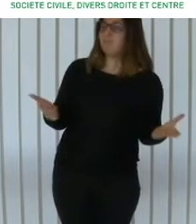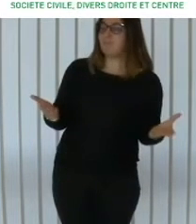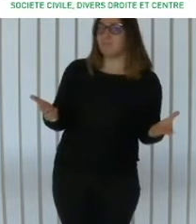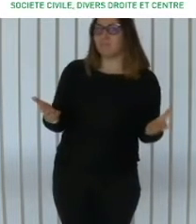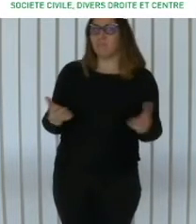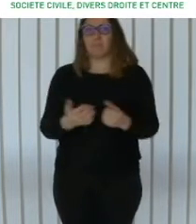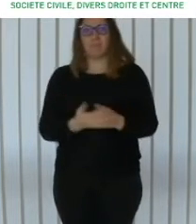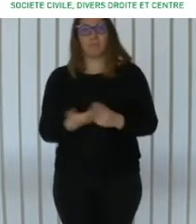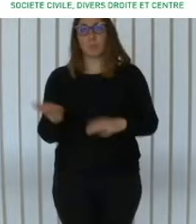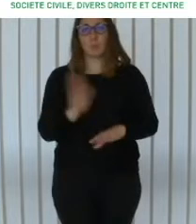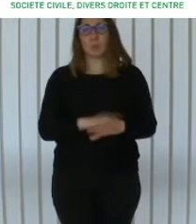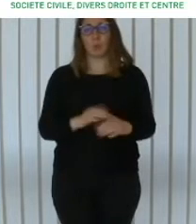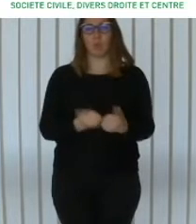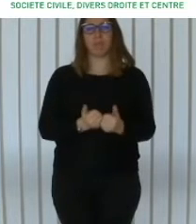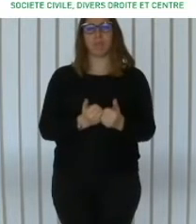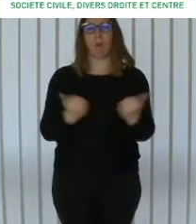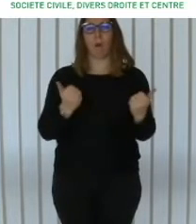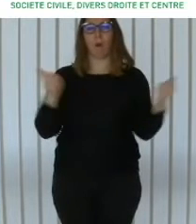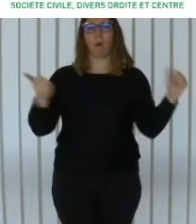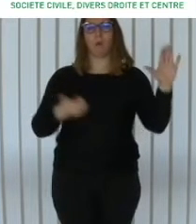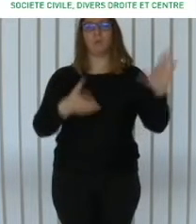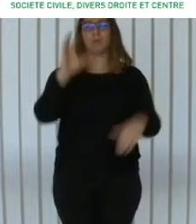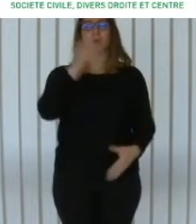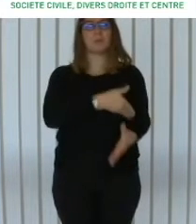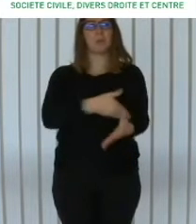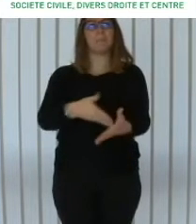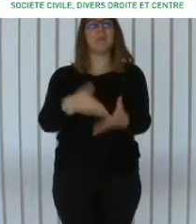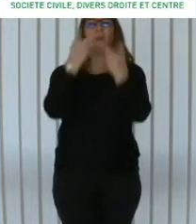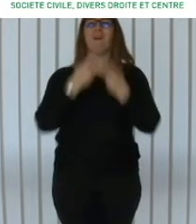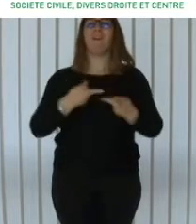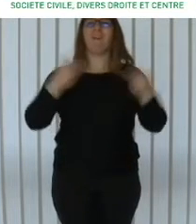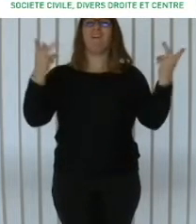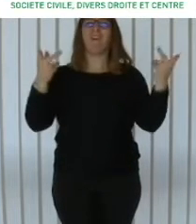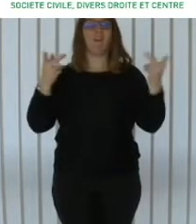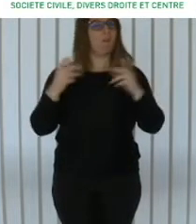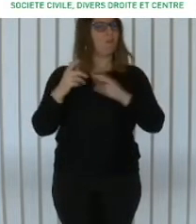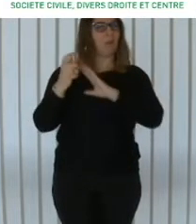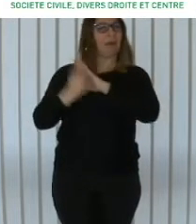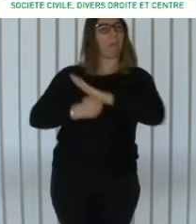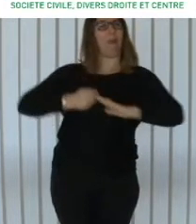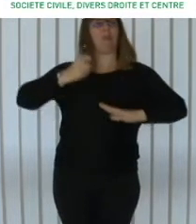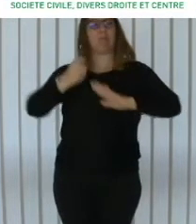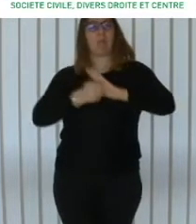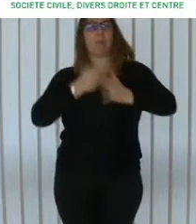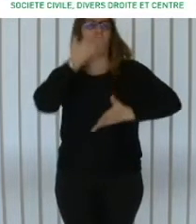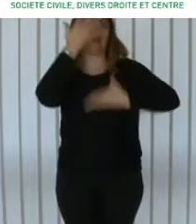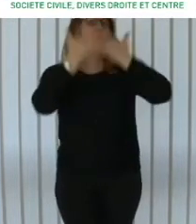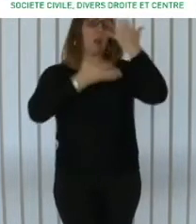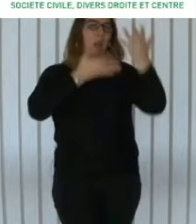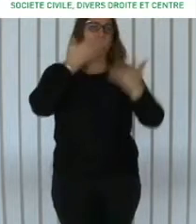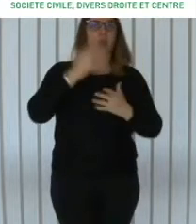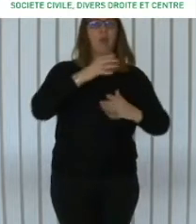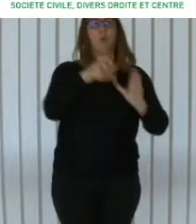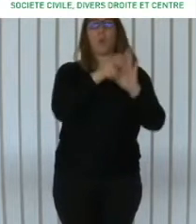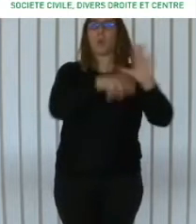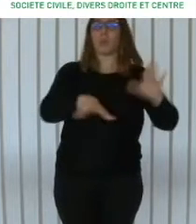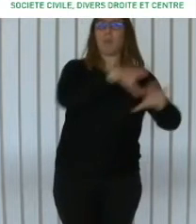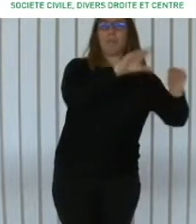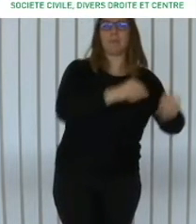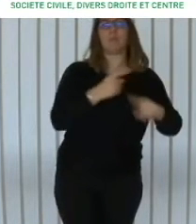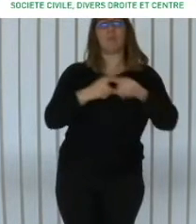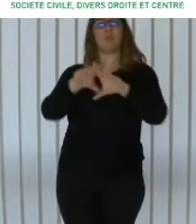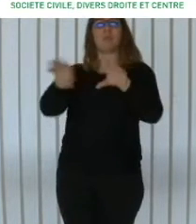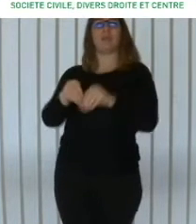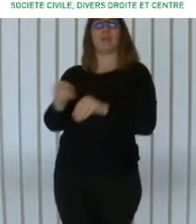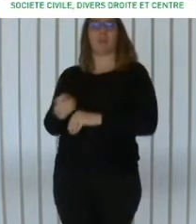réalité, on est loin, très loin des 60 millions d'euros annoncés, répétés aux Grenoblois et à la communauté éducative.